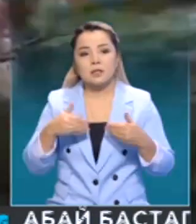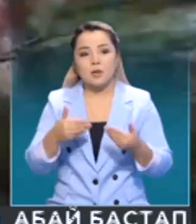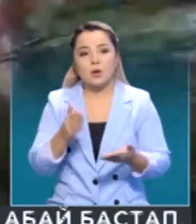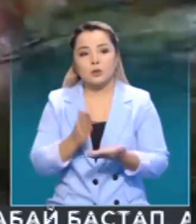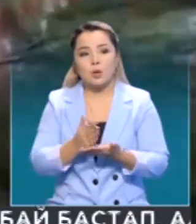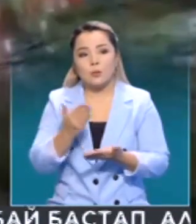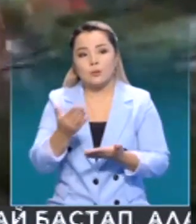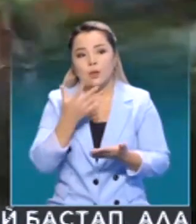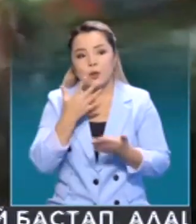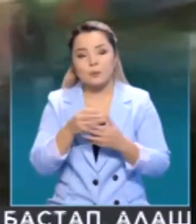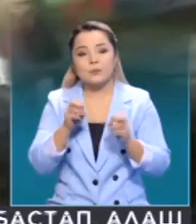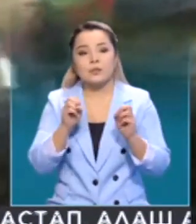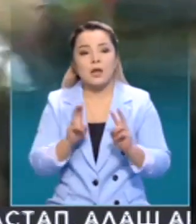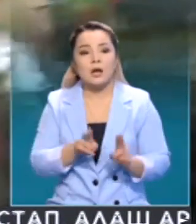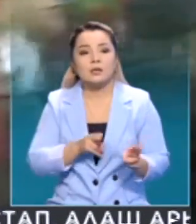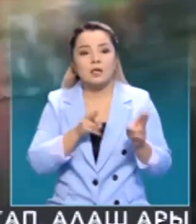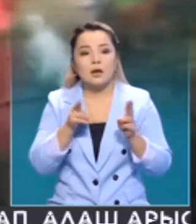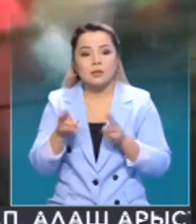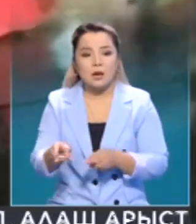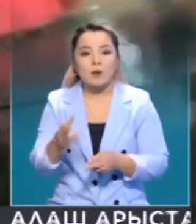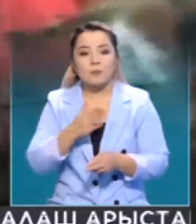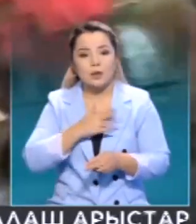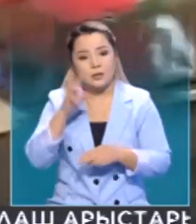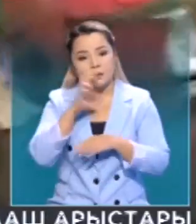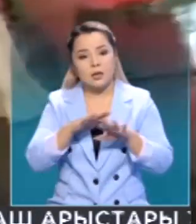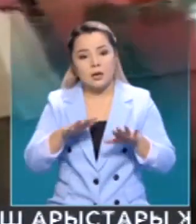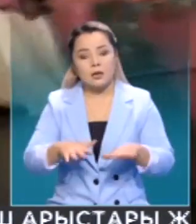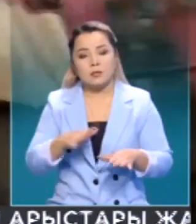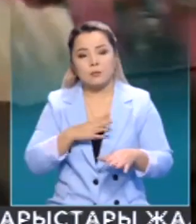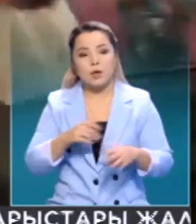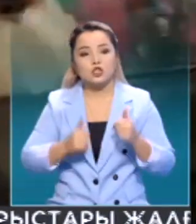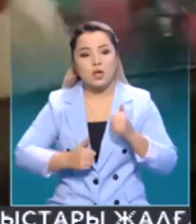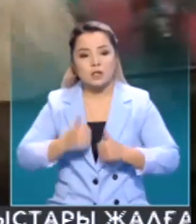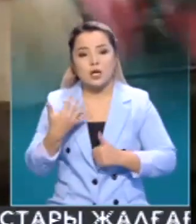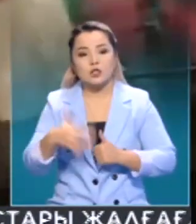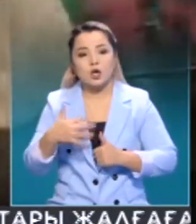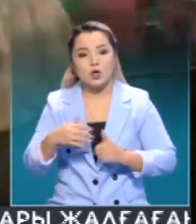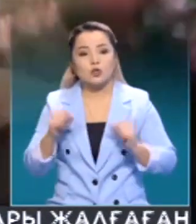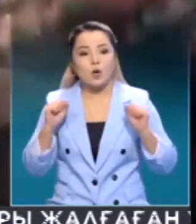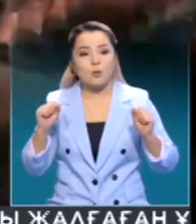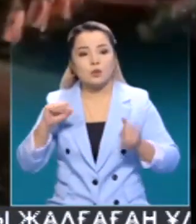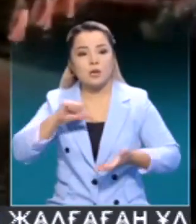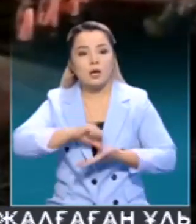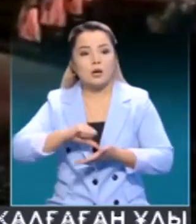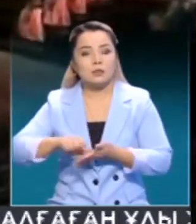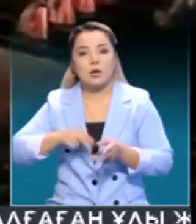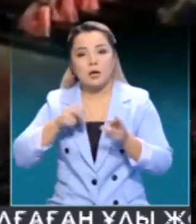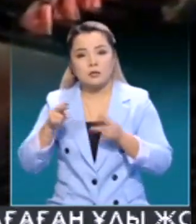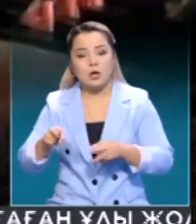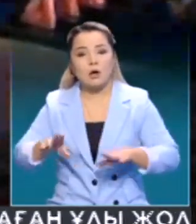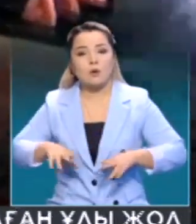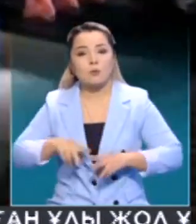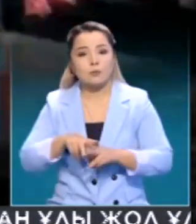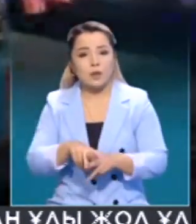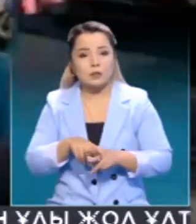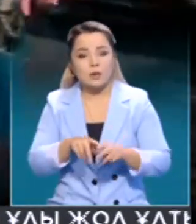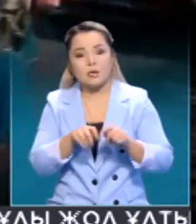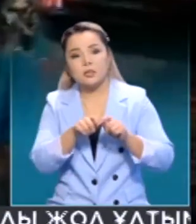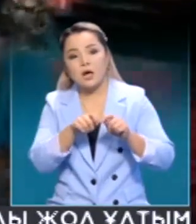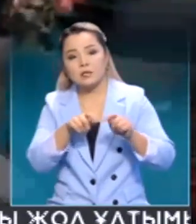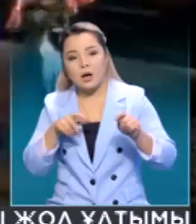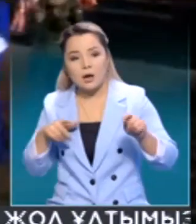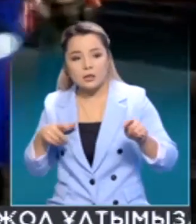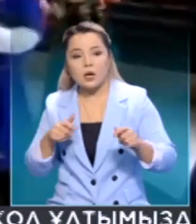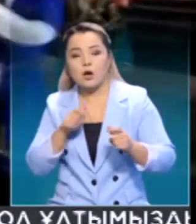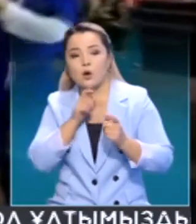Ерлан Қошанов арнайы келді. Жарысқа біздің елден 50 спортшы барды. Көкпар қазақ күресі мен садақ атудан сайысқа түседі.